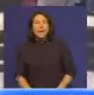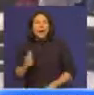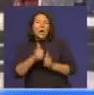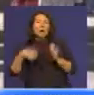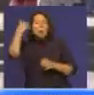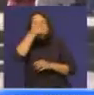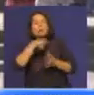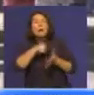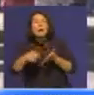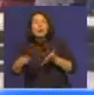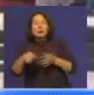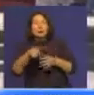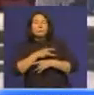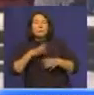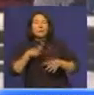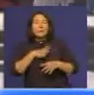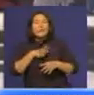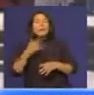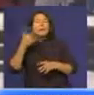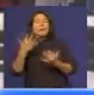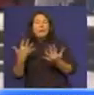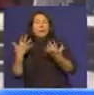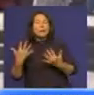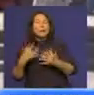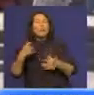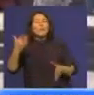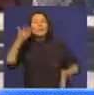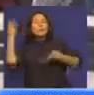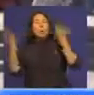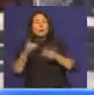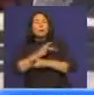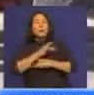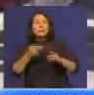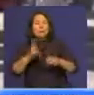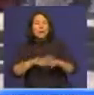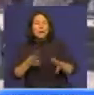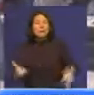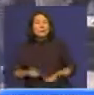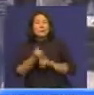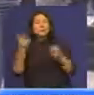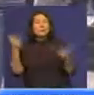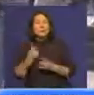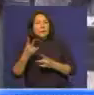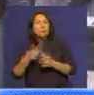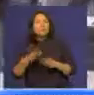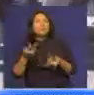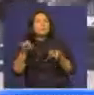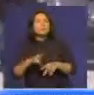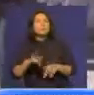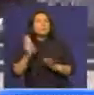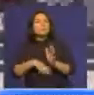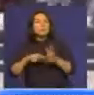Ежегодно мы организуем для наших детей яркий, веселый праздник. Дети всегда нуждаются в защите и поддержке. Пусть они остаются